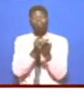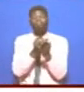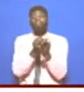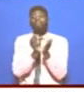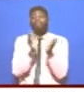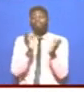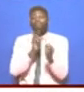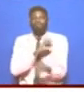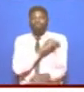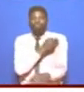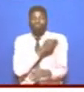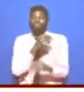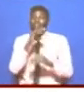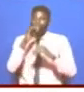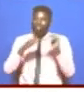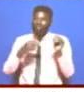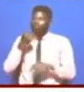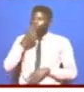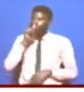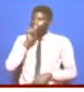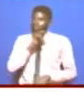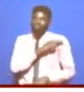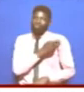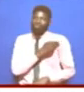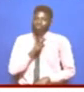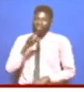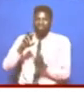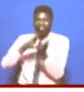their records are showing that.